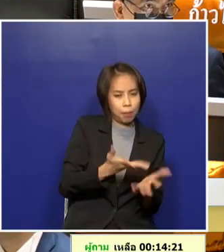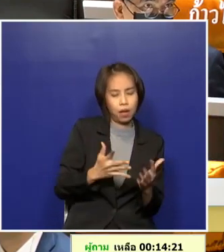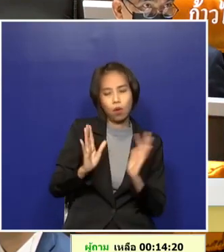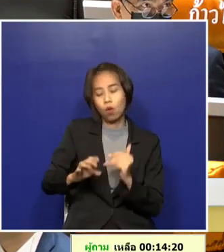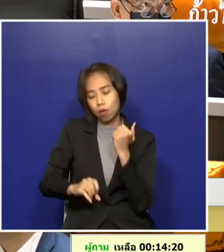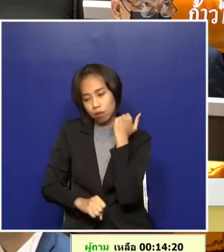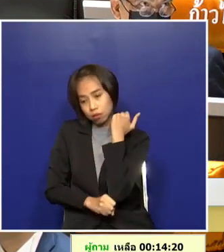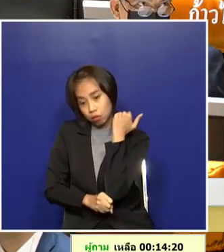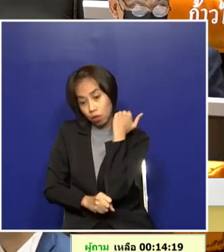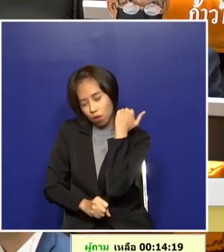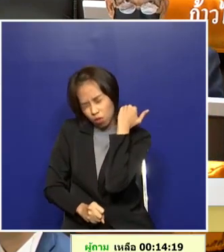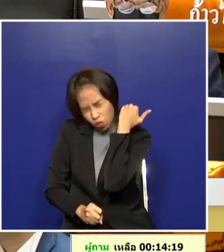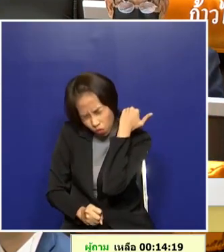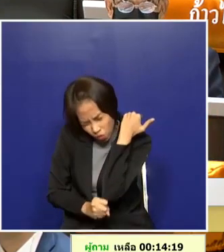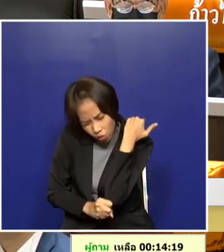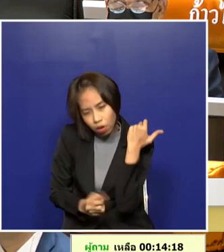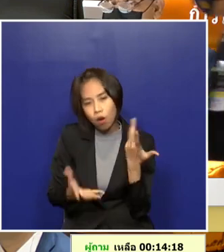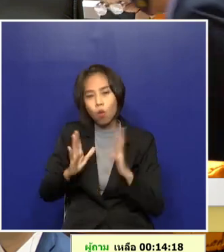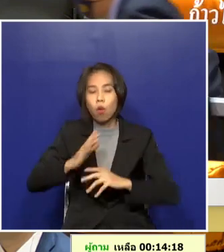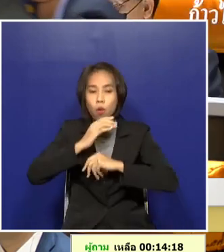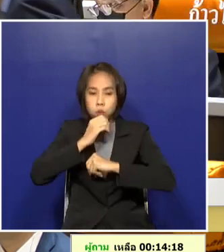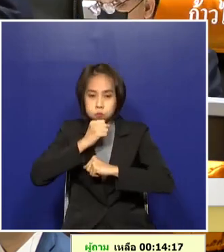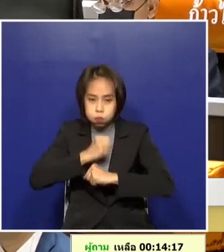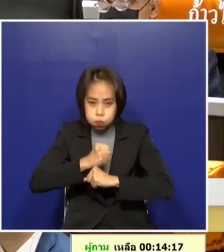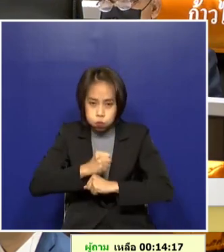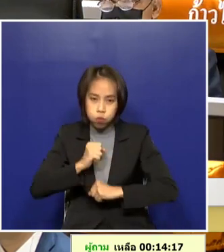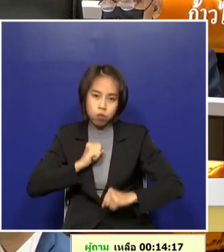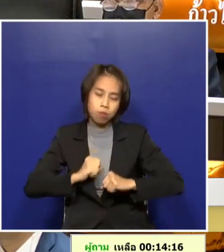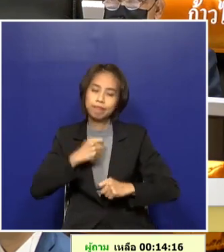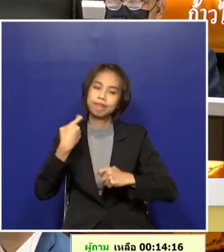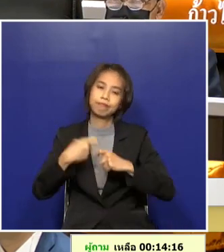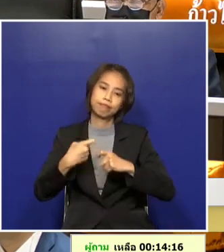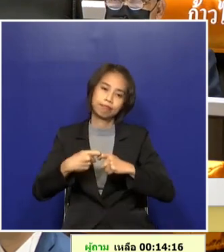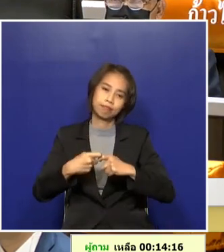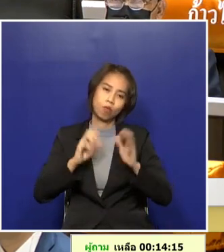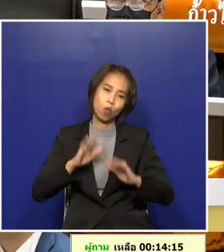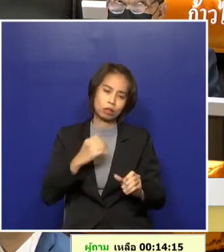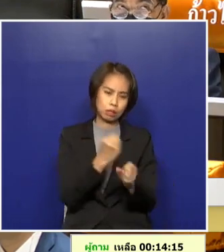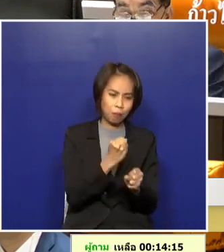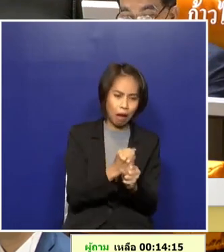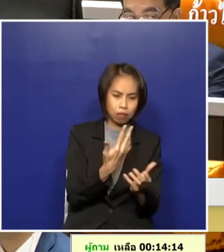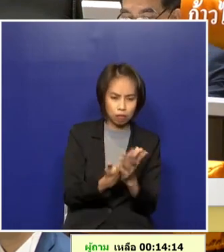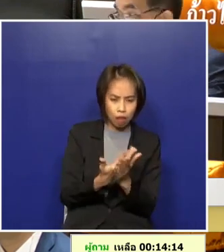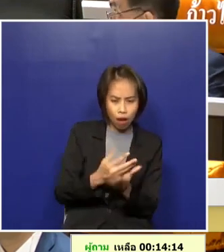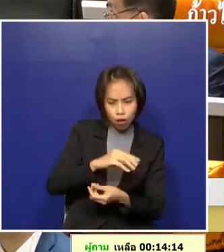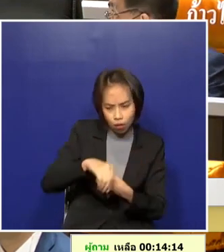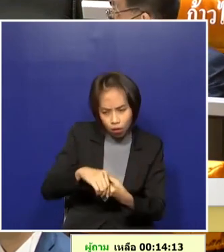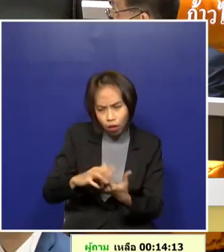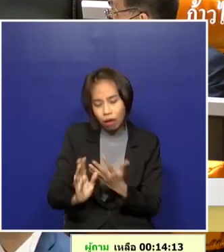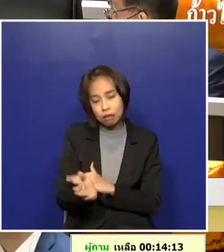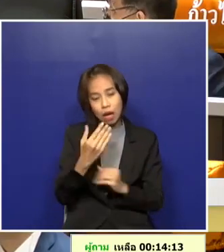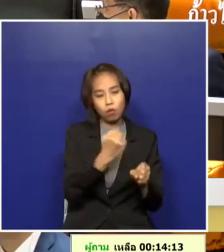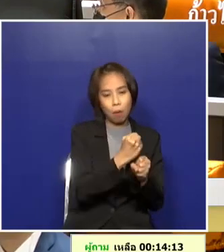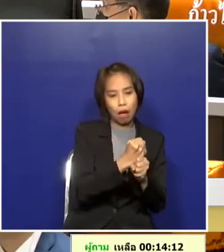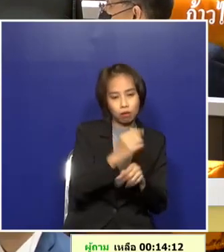ะครับคนแก่วัยรุ่นเนี่ยก็ลำบากเหมือนกันคนหาเช้ากินข้ามเนี่ยตอนนี้นะครับตอนข้ามก็ไม่ค่อยมีอะไรจะกินเท่าไหร่แ